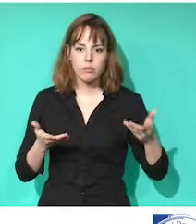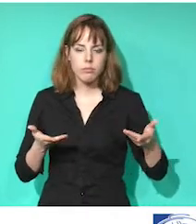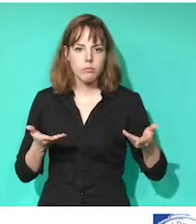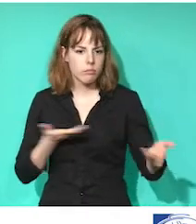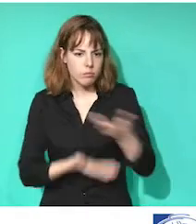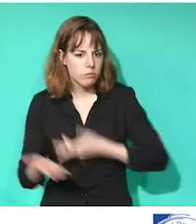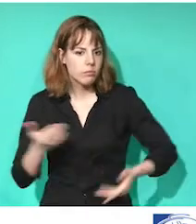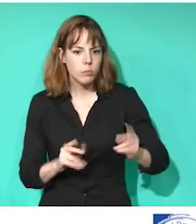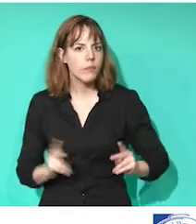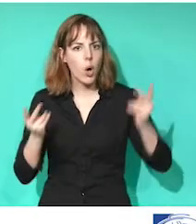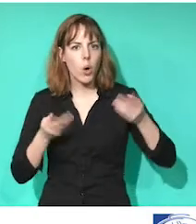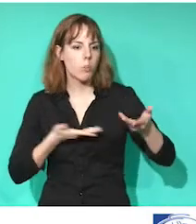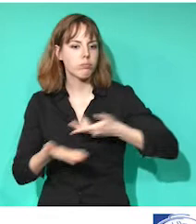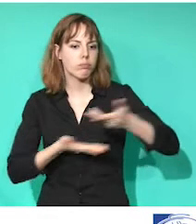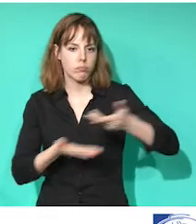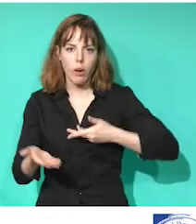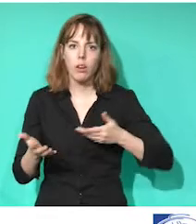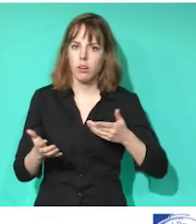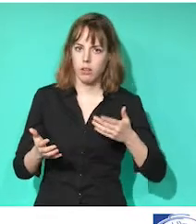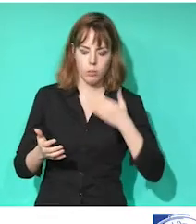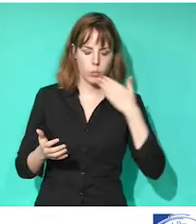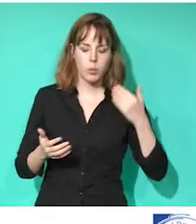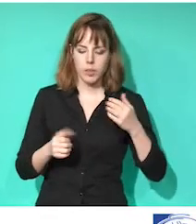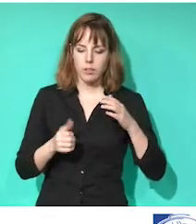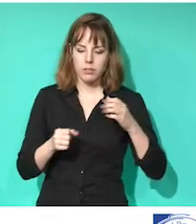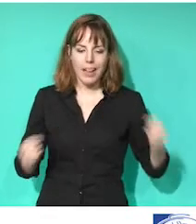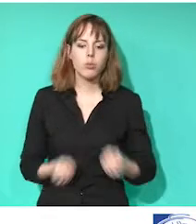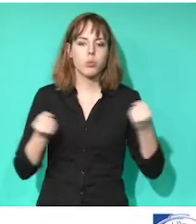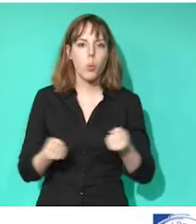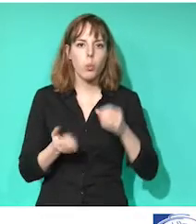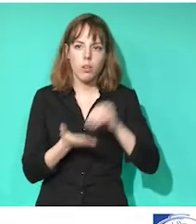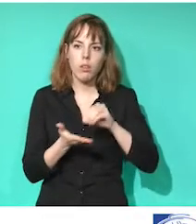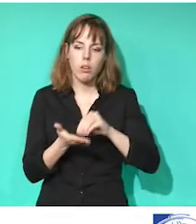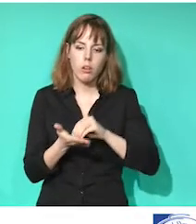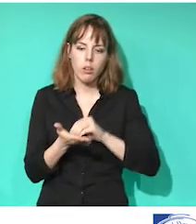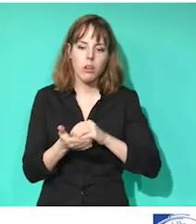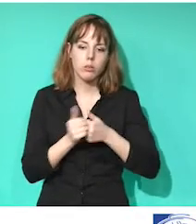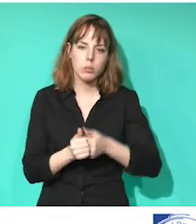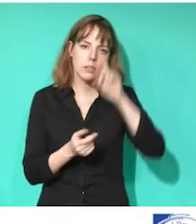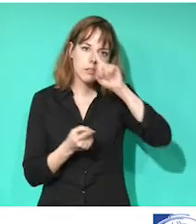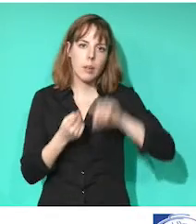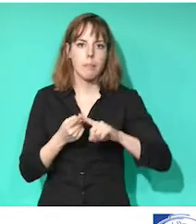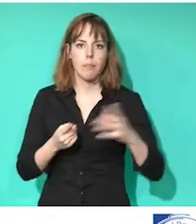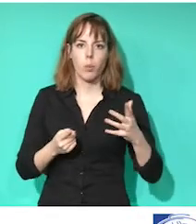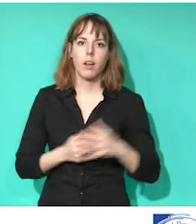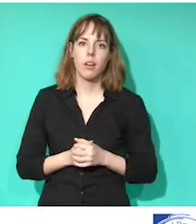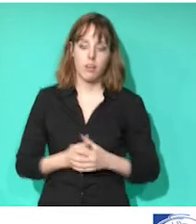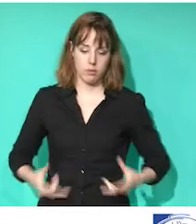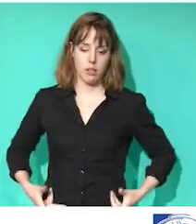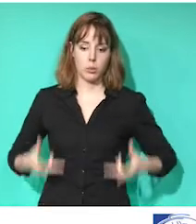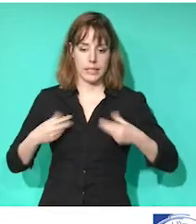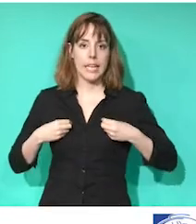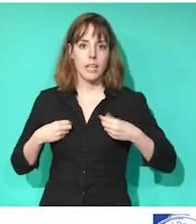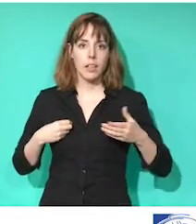si je puis dire, on va dégager des pistes d'action, mais un peu par thématique. Première thématique, les ateliers qui étaient en